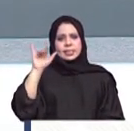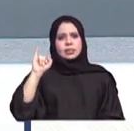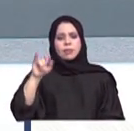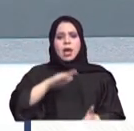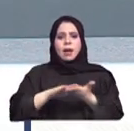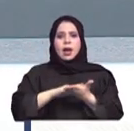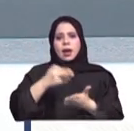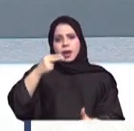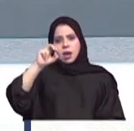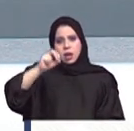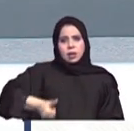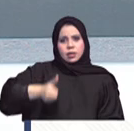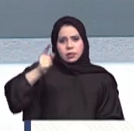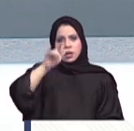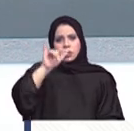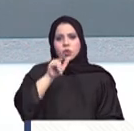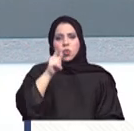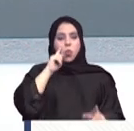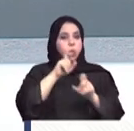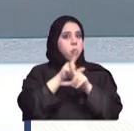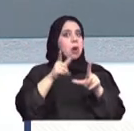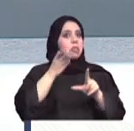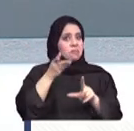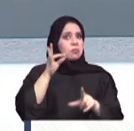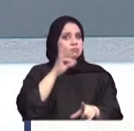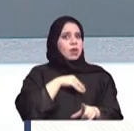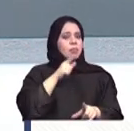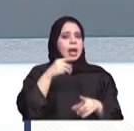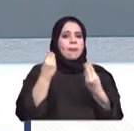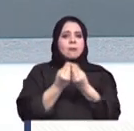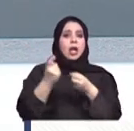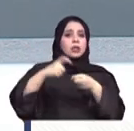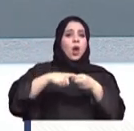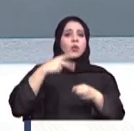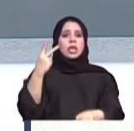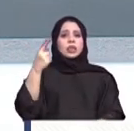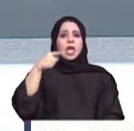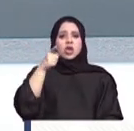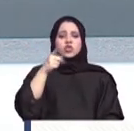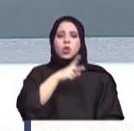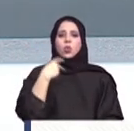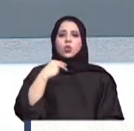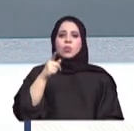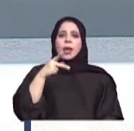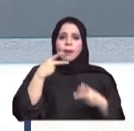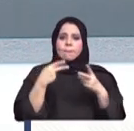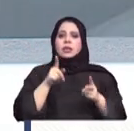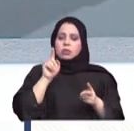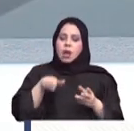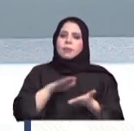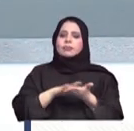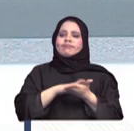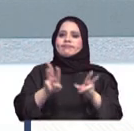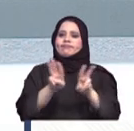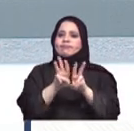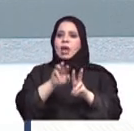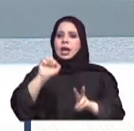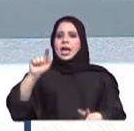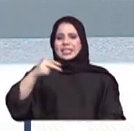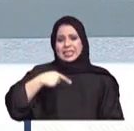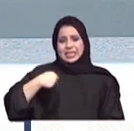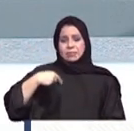عقاري تميزت اثر التعاون البناء مع 12 عش جهه حكوميه في تنفيذها واتت هذه